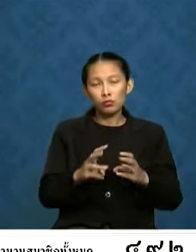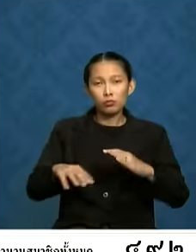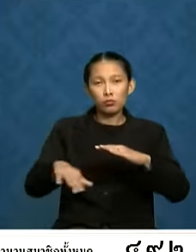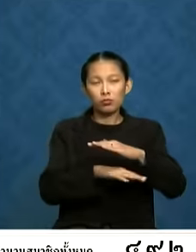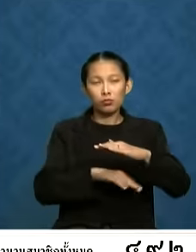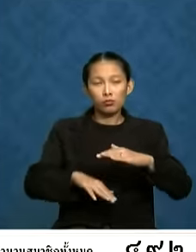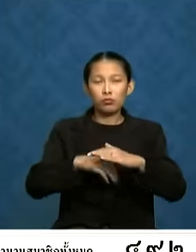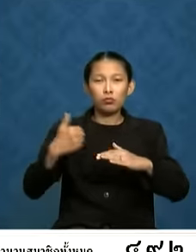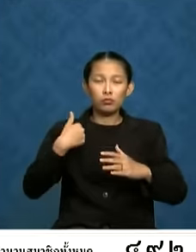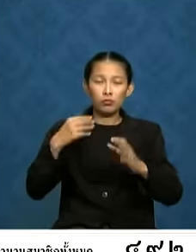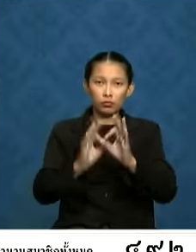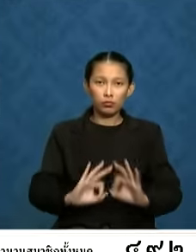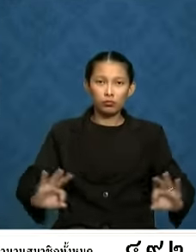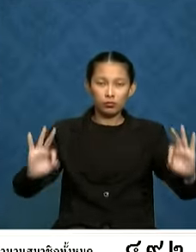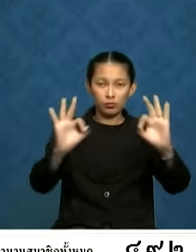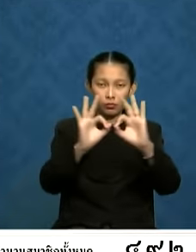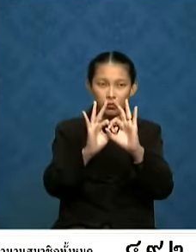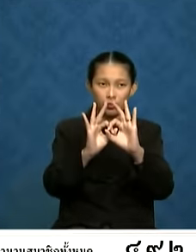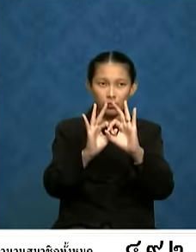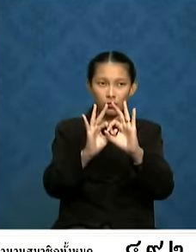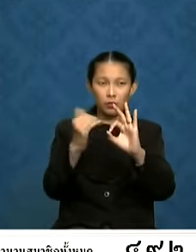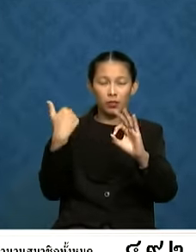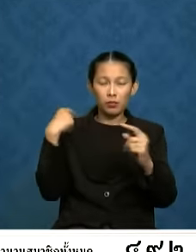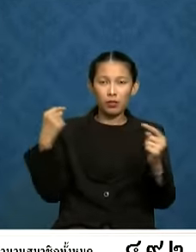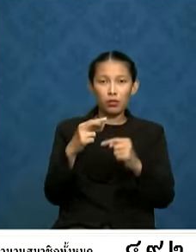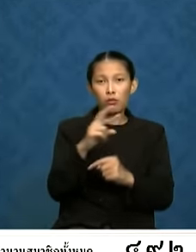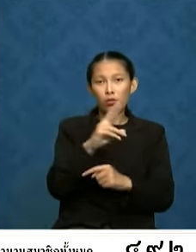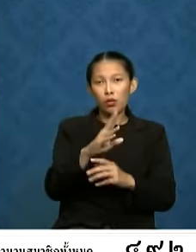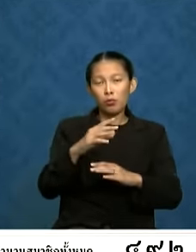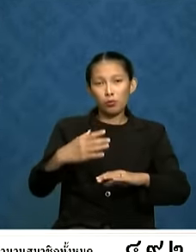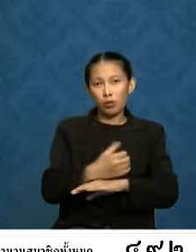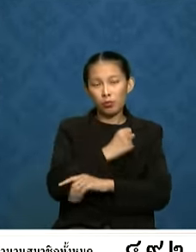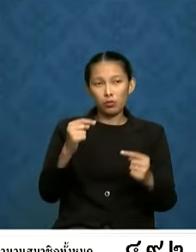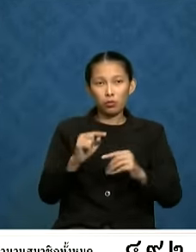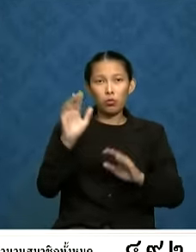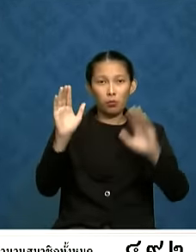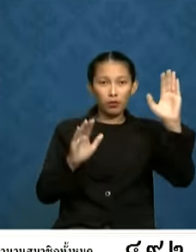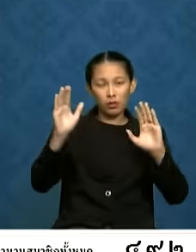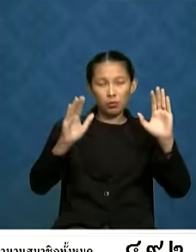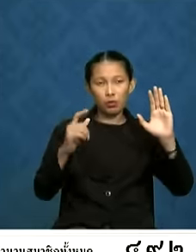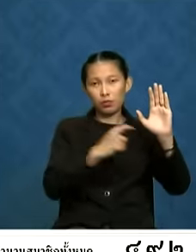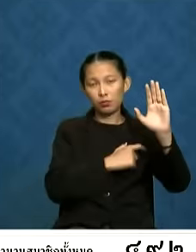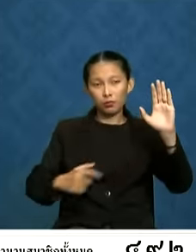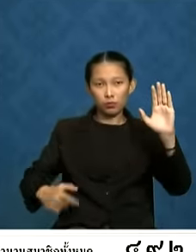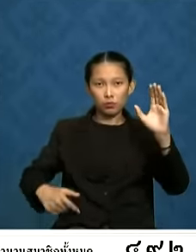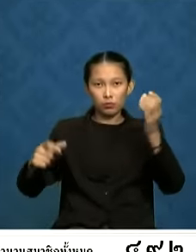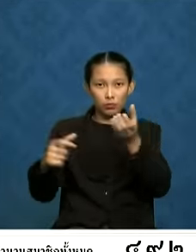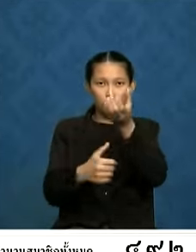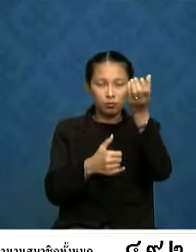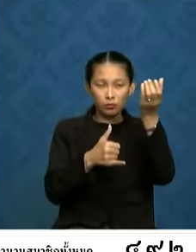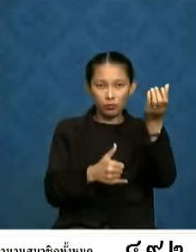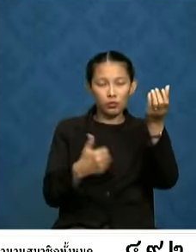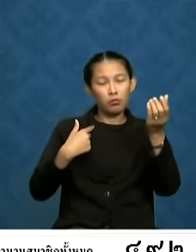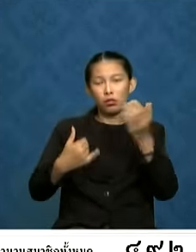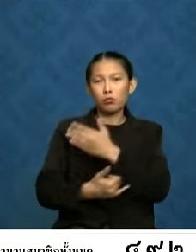การสำคัญที่เป็นพื้นฐานของระบอบการเมืองการปกครองแบบประชาธิปไตยที่มีพระมหากษัตริย์ใต้รัฐธรรมนูญของหลายๆ